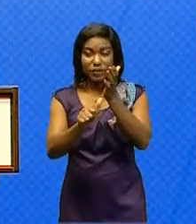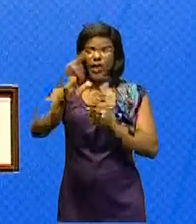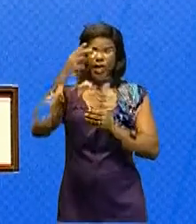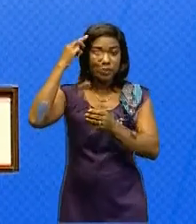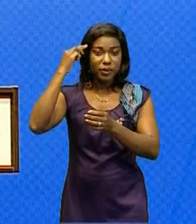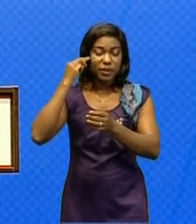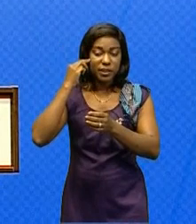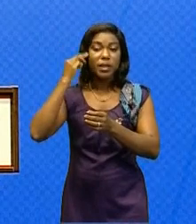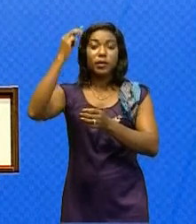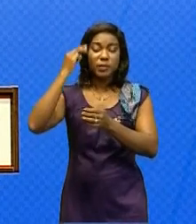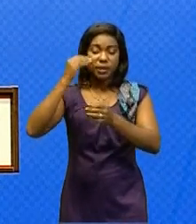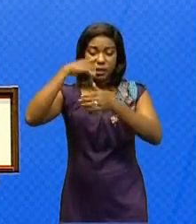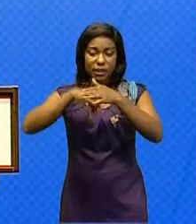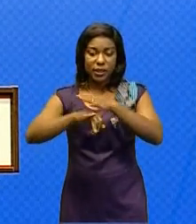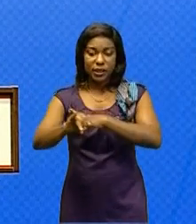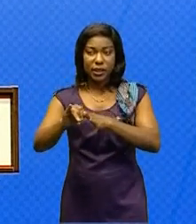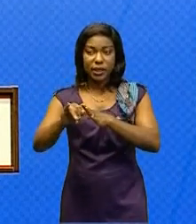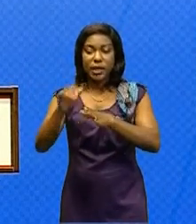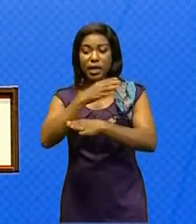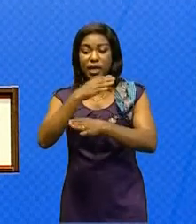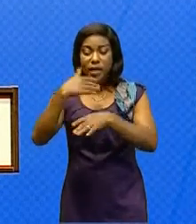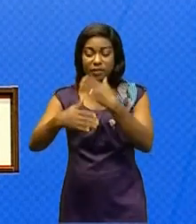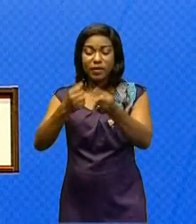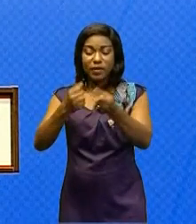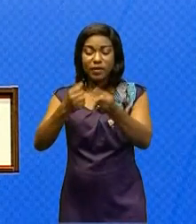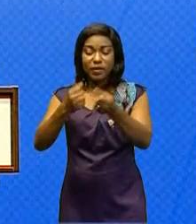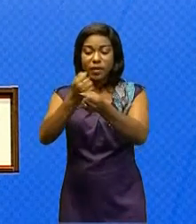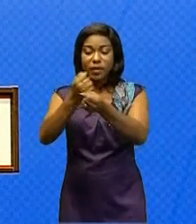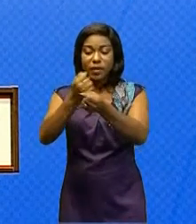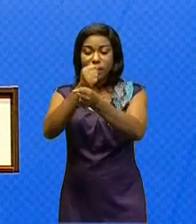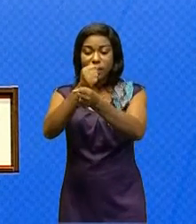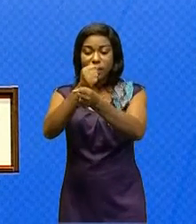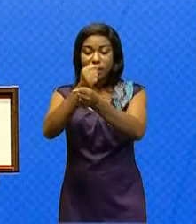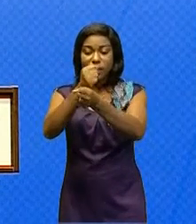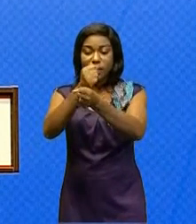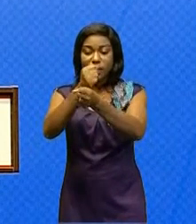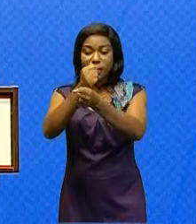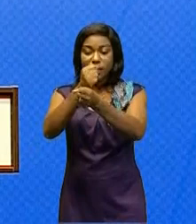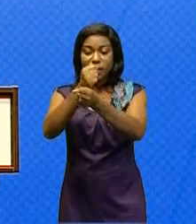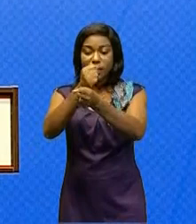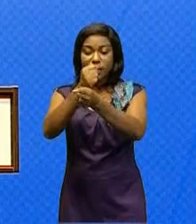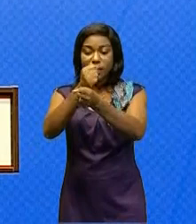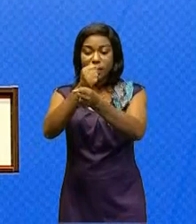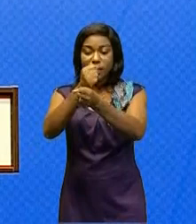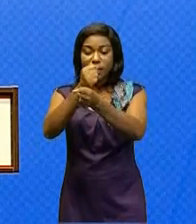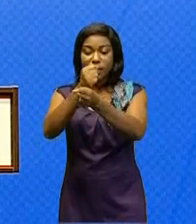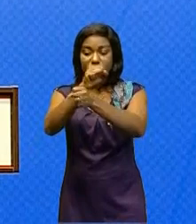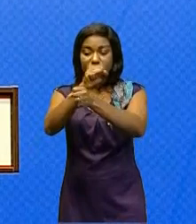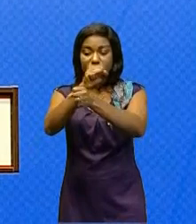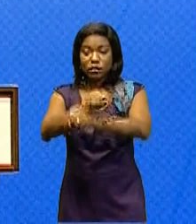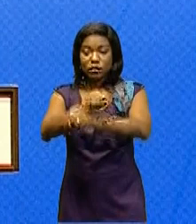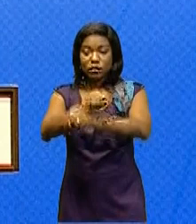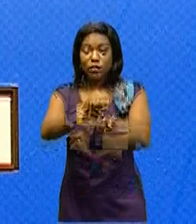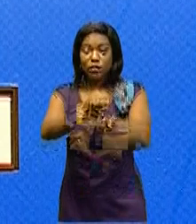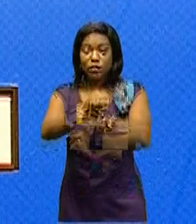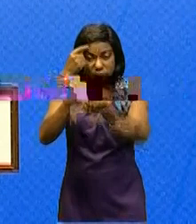de l'intérieur, décentralisation et affaires coutumières, a passé à l'attention des membres du gouvernement les